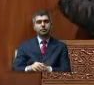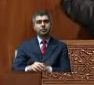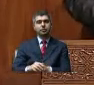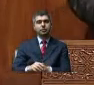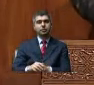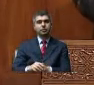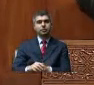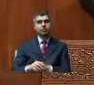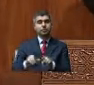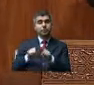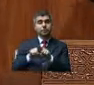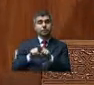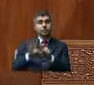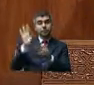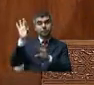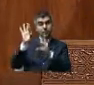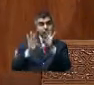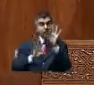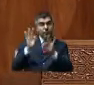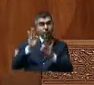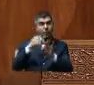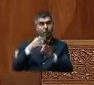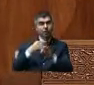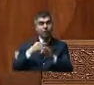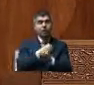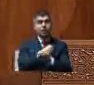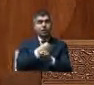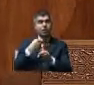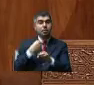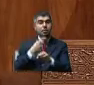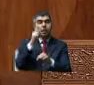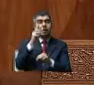2011-2016. وتم تعزيز الموارد البشرية لهذا القطاع حيث استفاد من